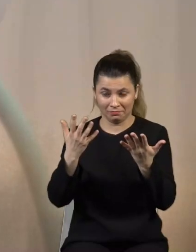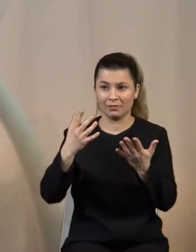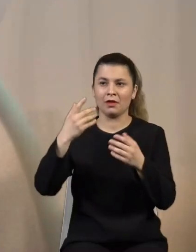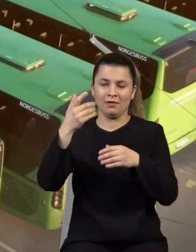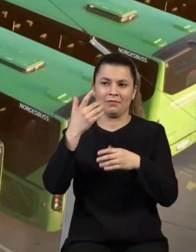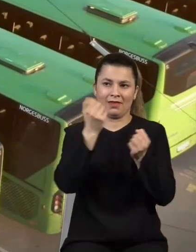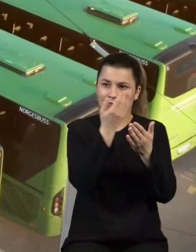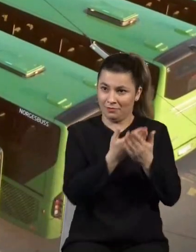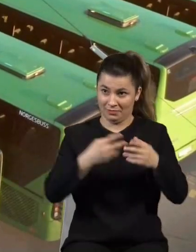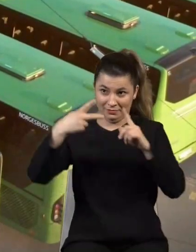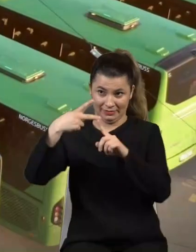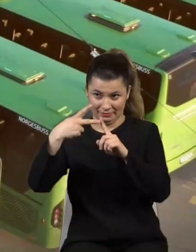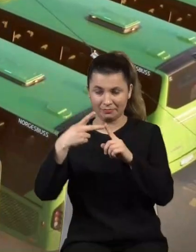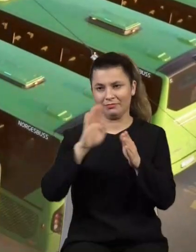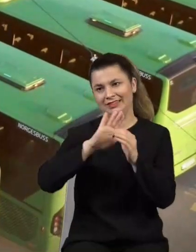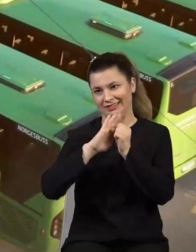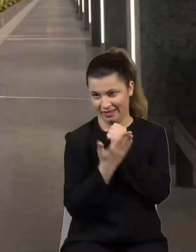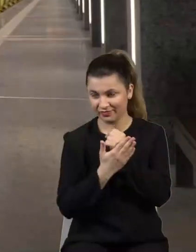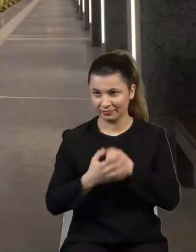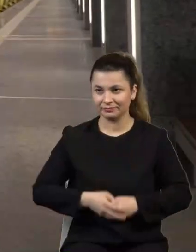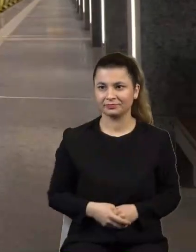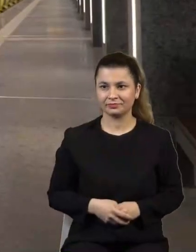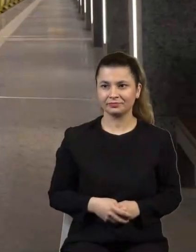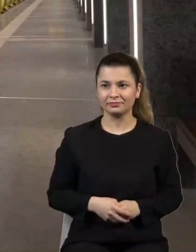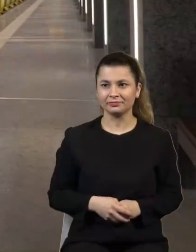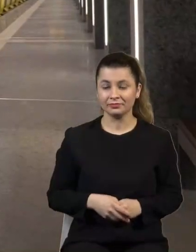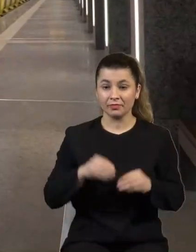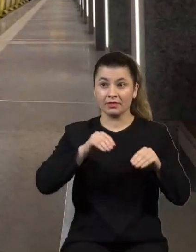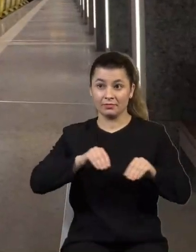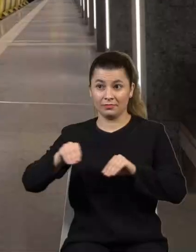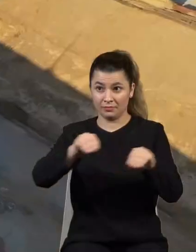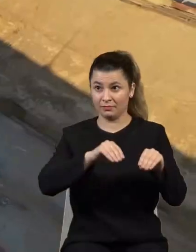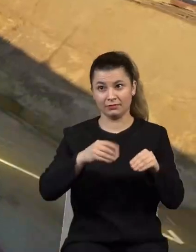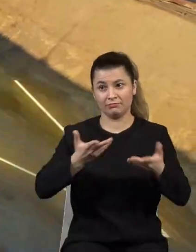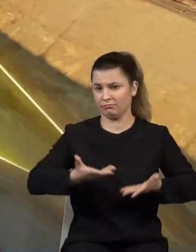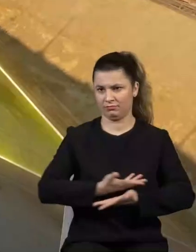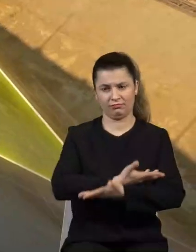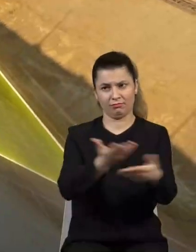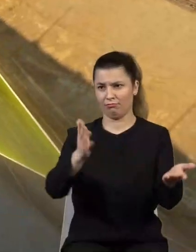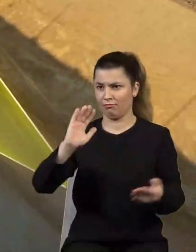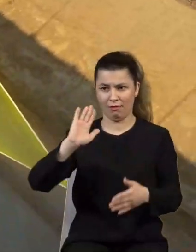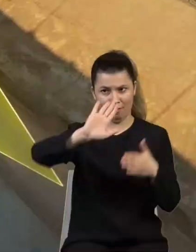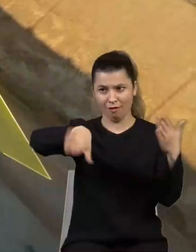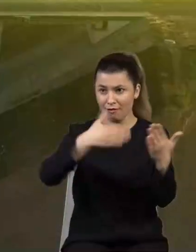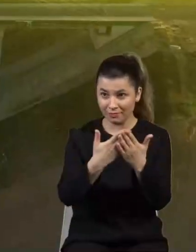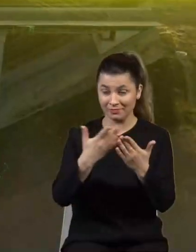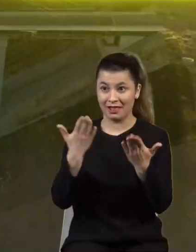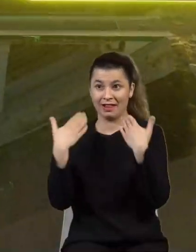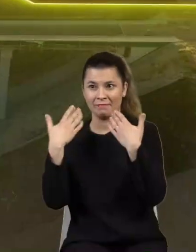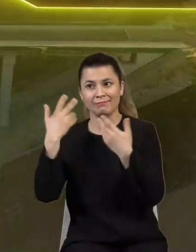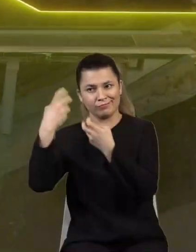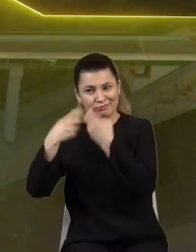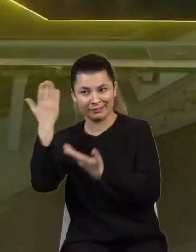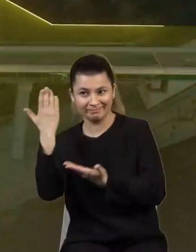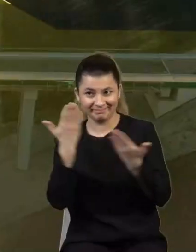wyzwaniem jest zapewnienie mobilności dla wszystkich w obliczu ambitnych celów klimatycznych. Sieci musimy jednak stale rozwijać,